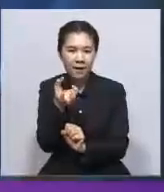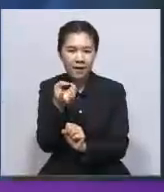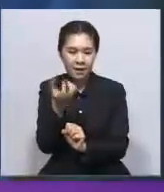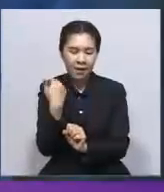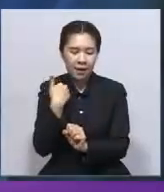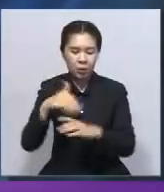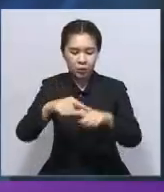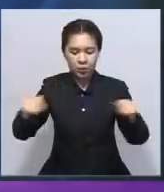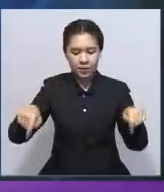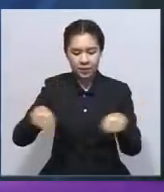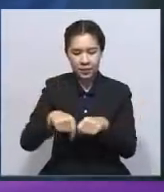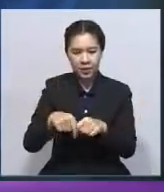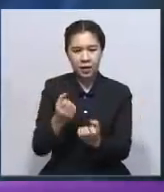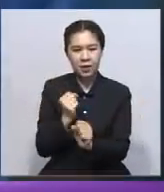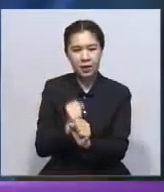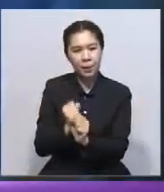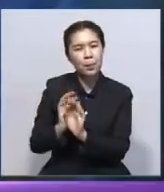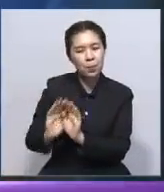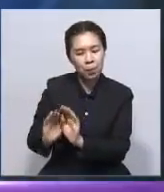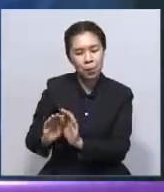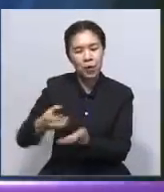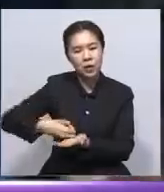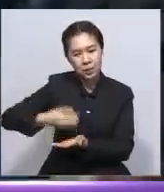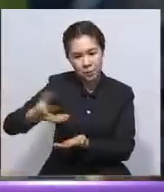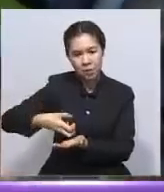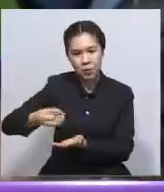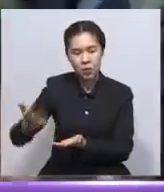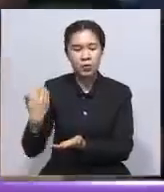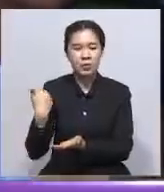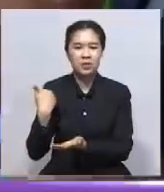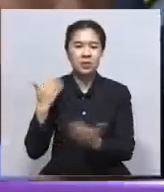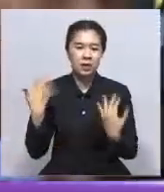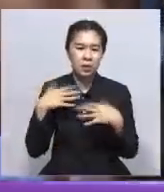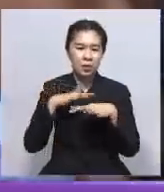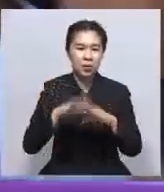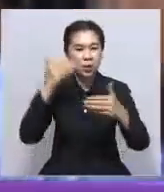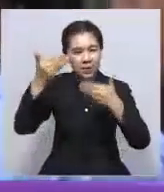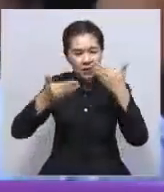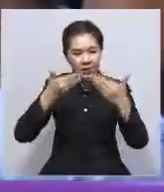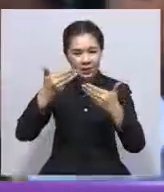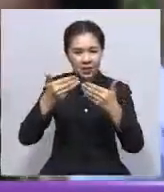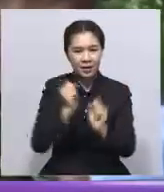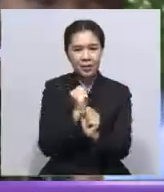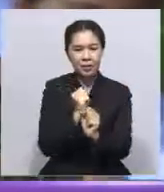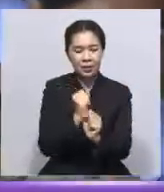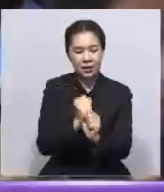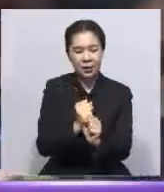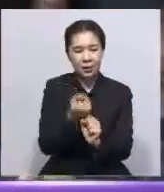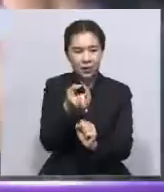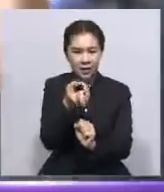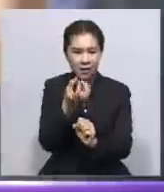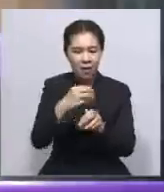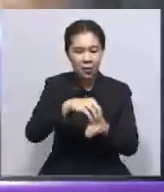ข้าวอินทรีย์และการทำปุ๋ยหมักพร้อมกันนี้นายกรัฐมนตรีนะคะได้ร่วมกิจกรรมปลูกข้าวนาโยนในแปลงนาสาธิตและ